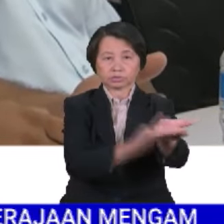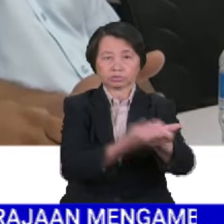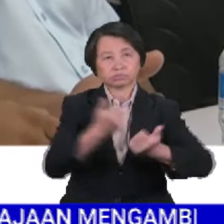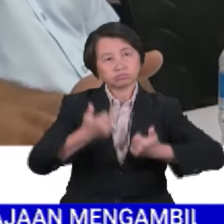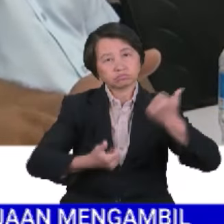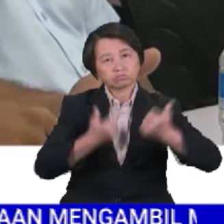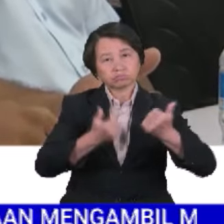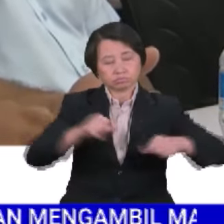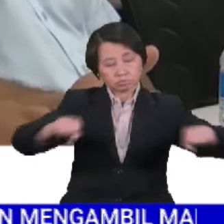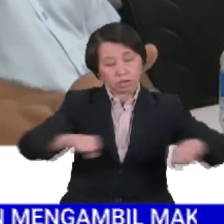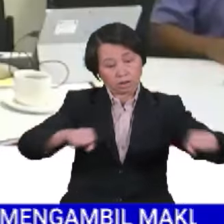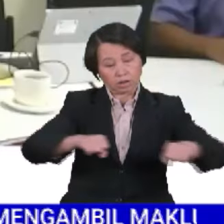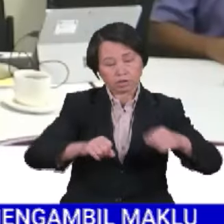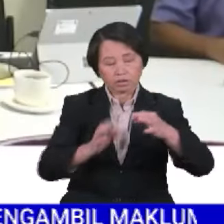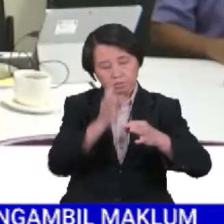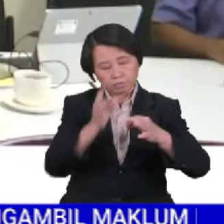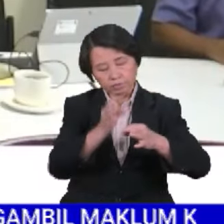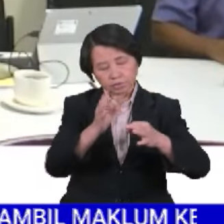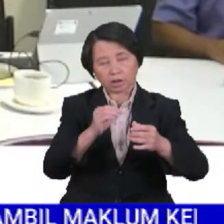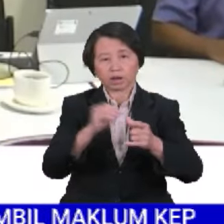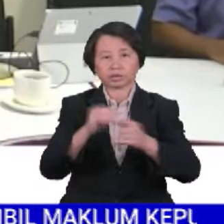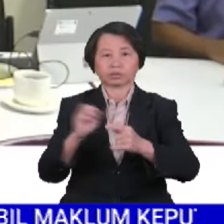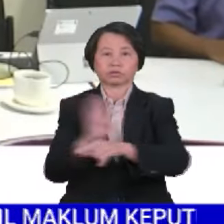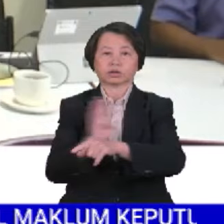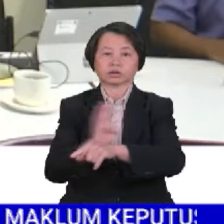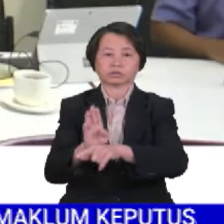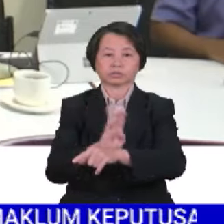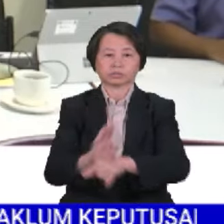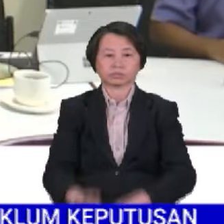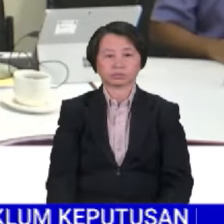sama Adel memasak menjahit atau